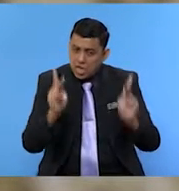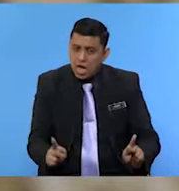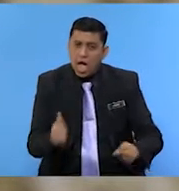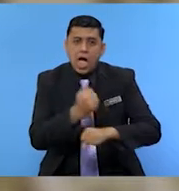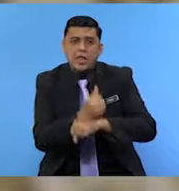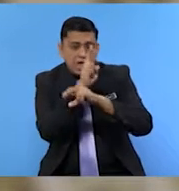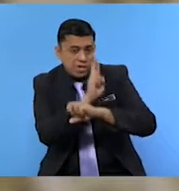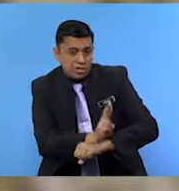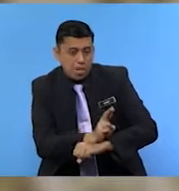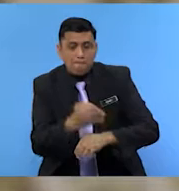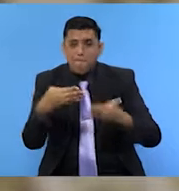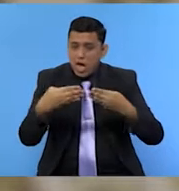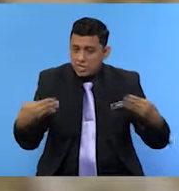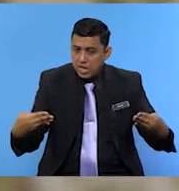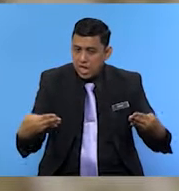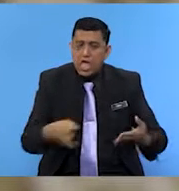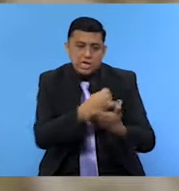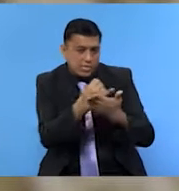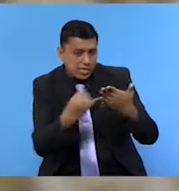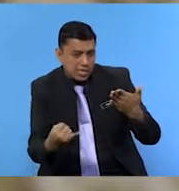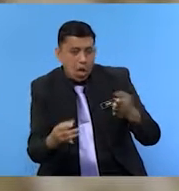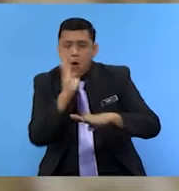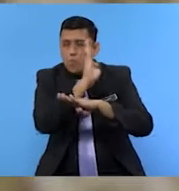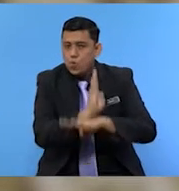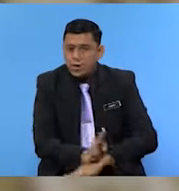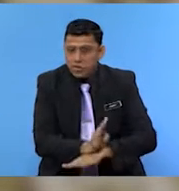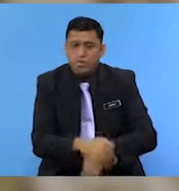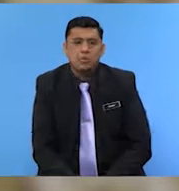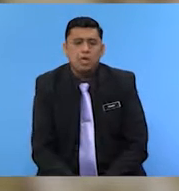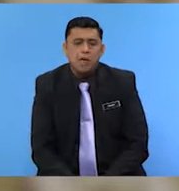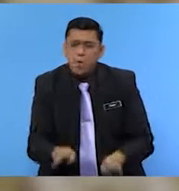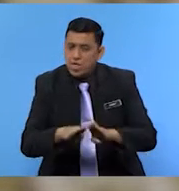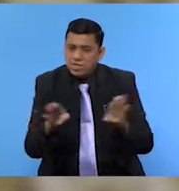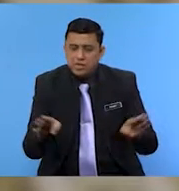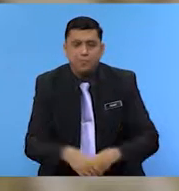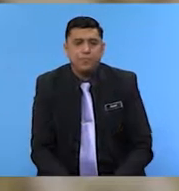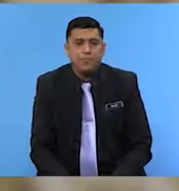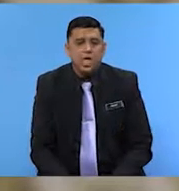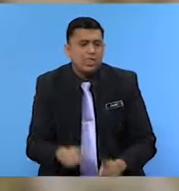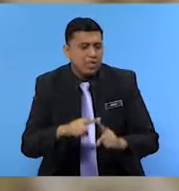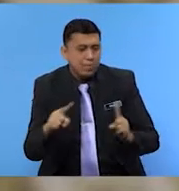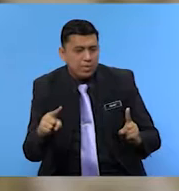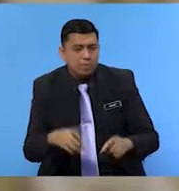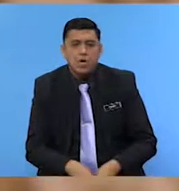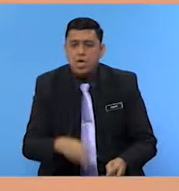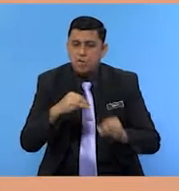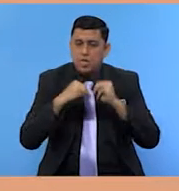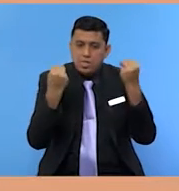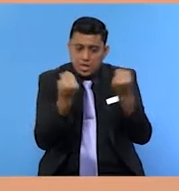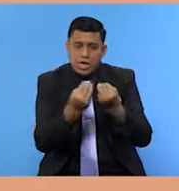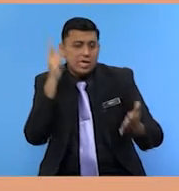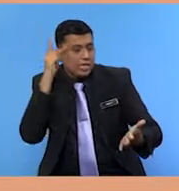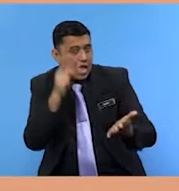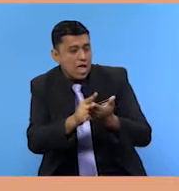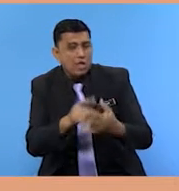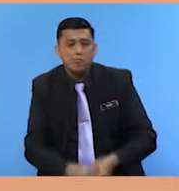resam, bahasa, kesenian, budaya dan sistem nilai yang berbeza. Namun sekiranya masyarakat kita kurang mengenali